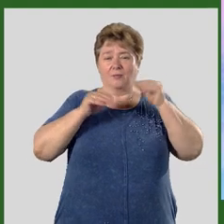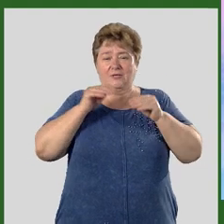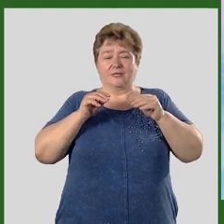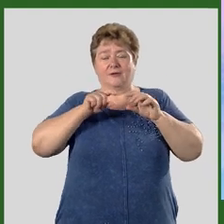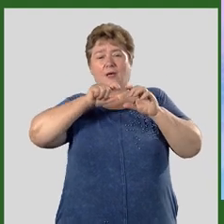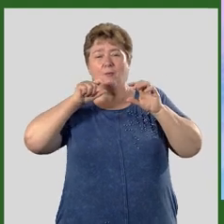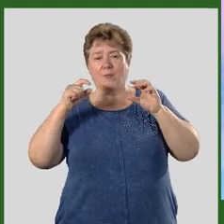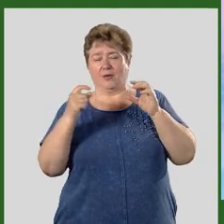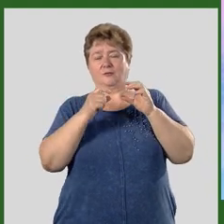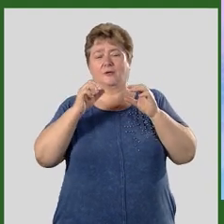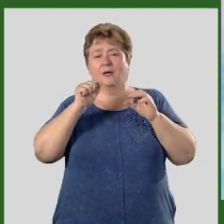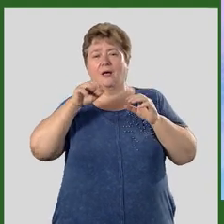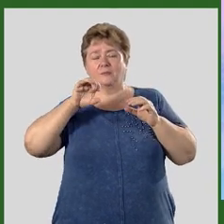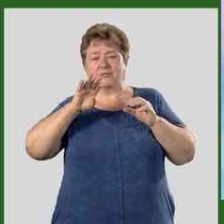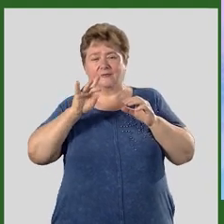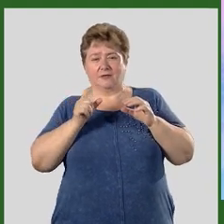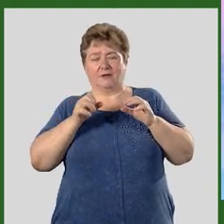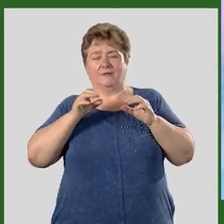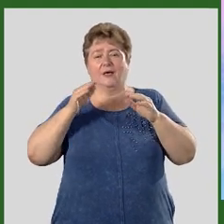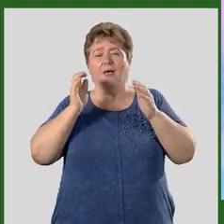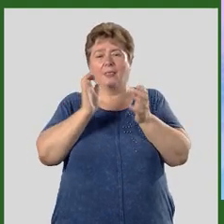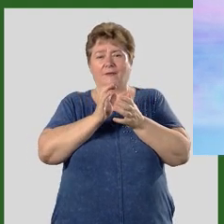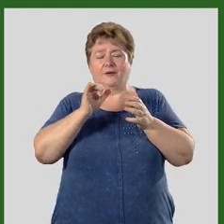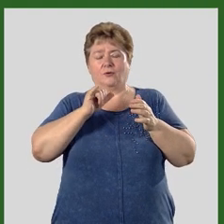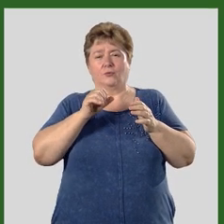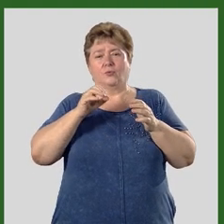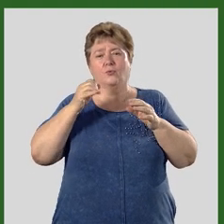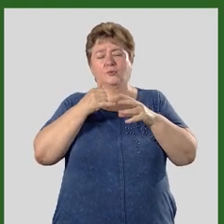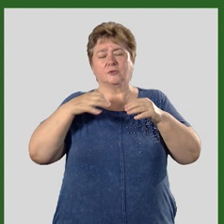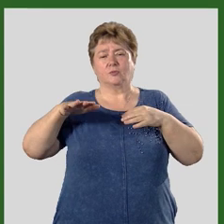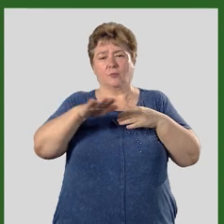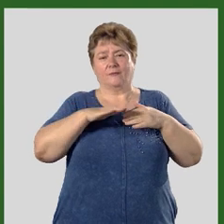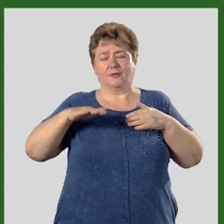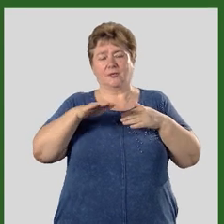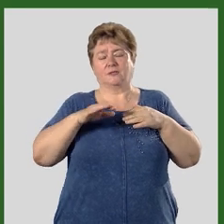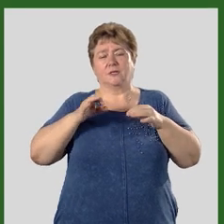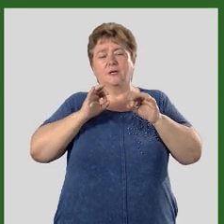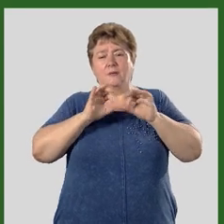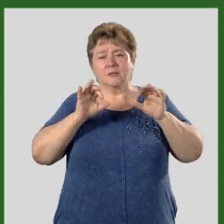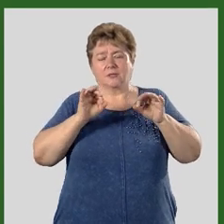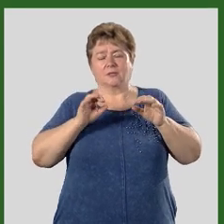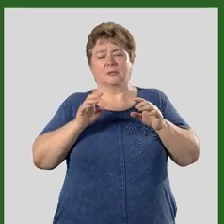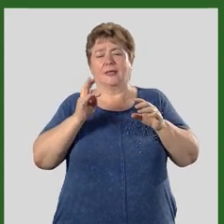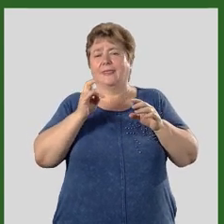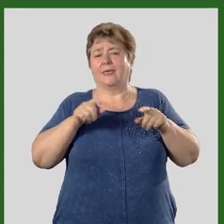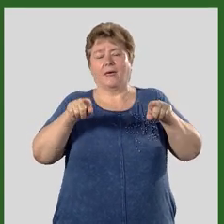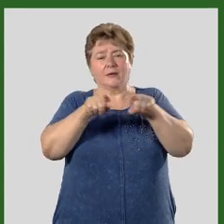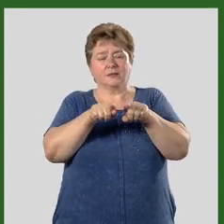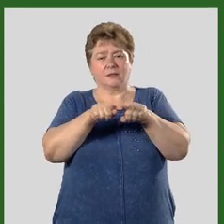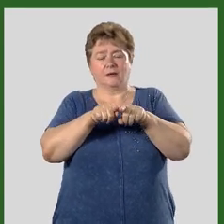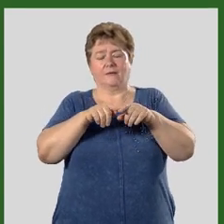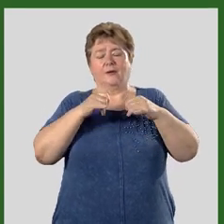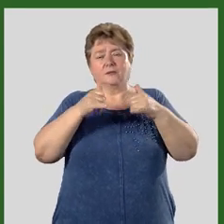Образование поясов атмосферного давления у земной поверхности объясняется